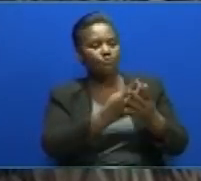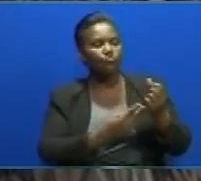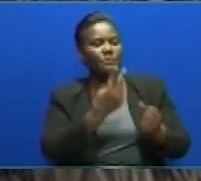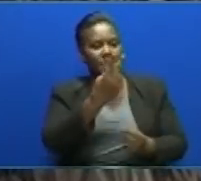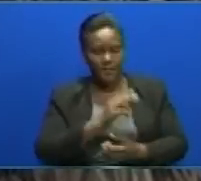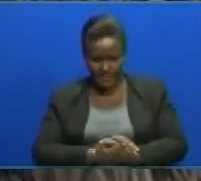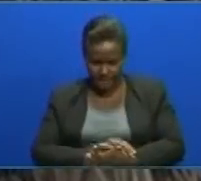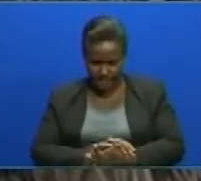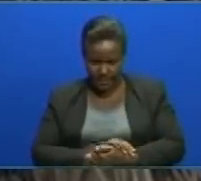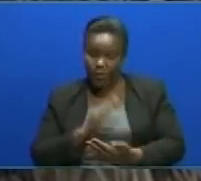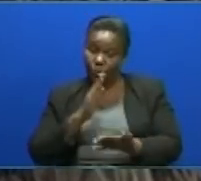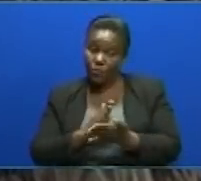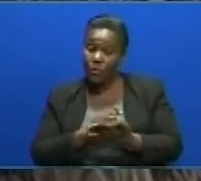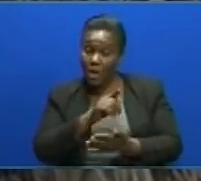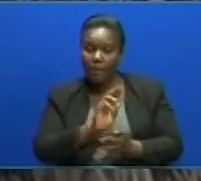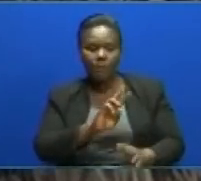Nikasimamishwa dawa za TB.